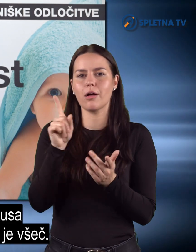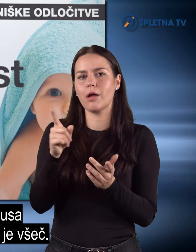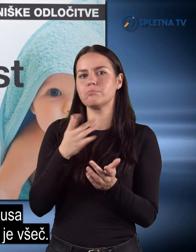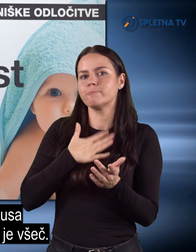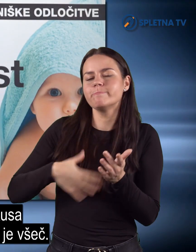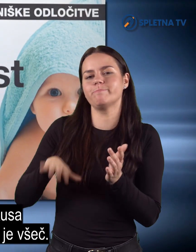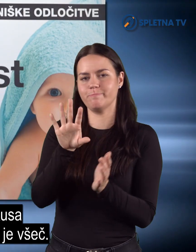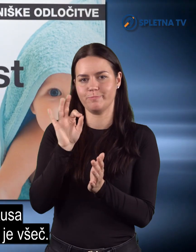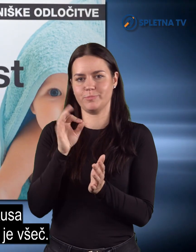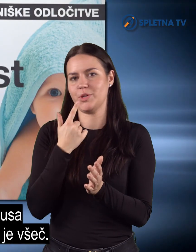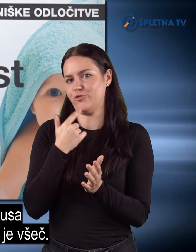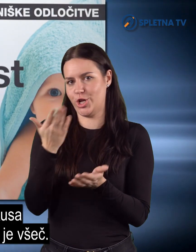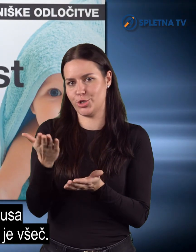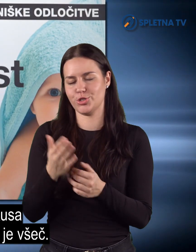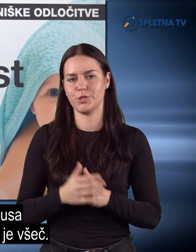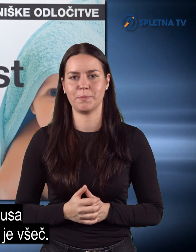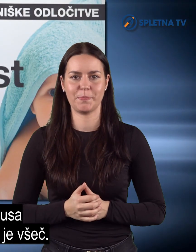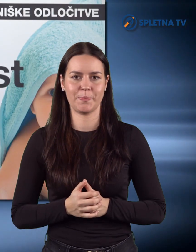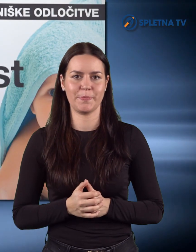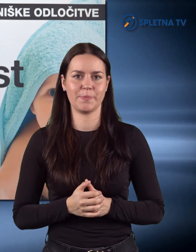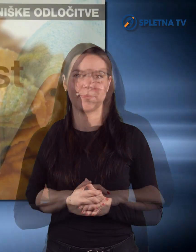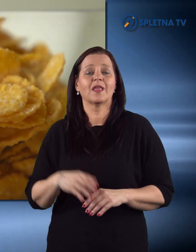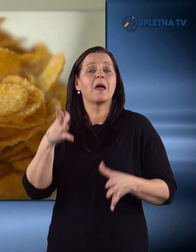ne tisto, kar jim je všeč.